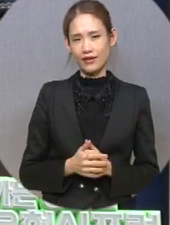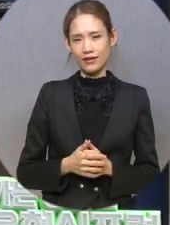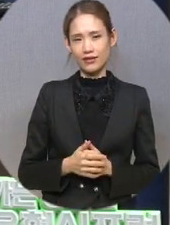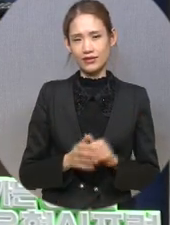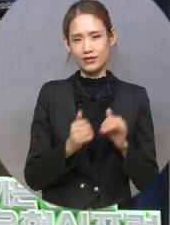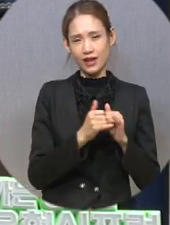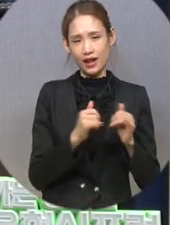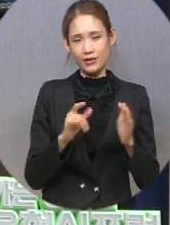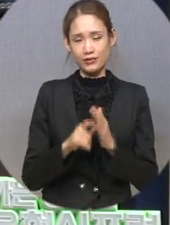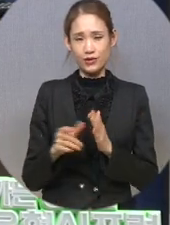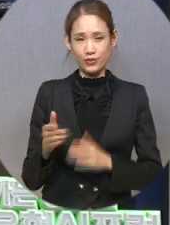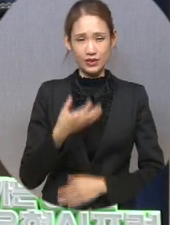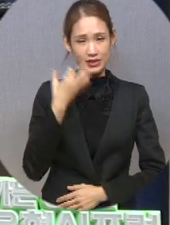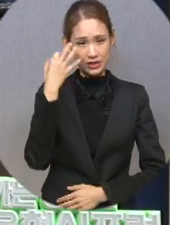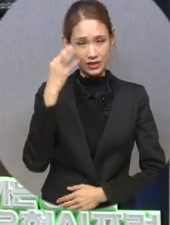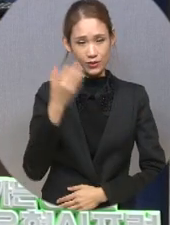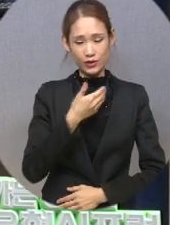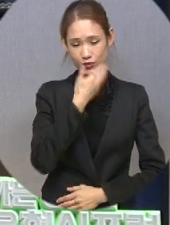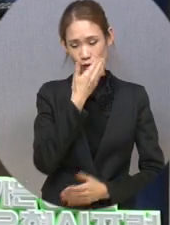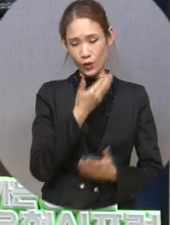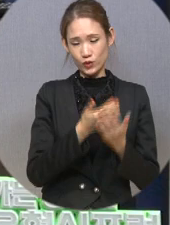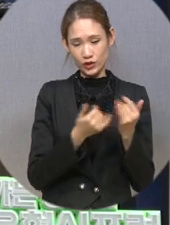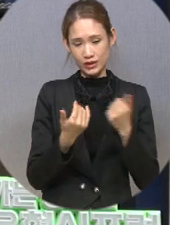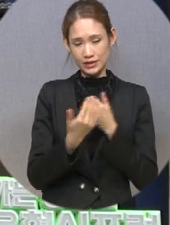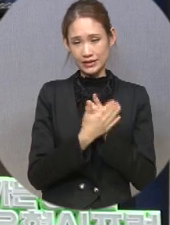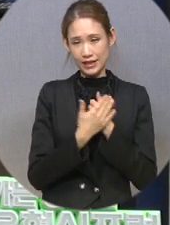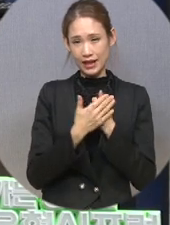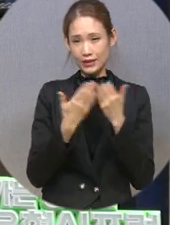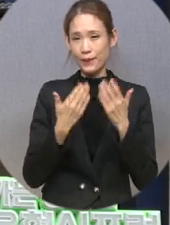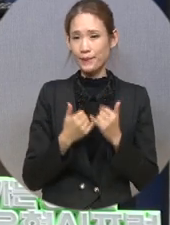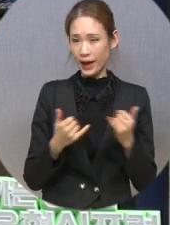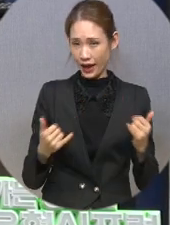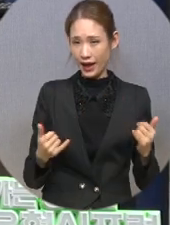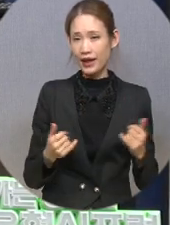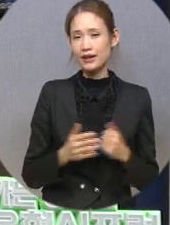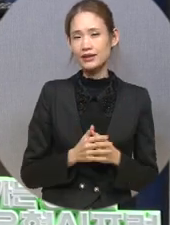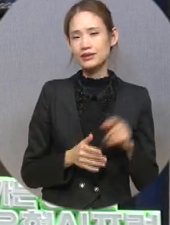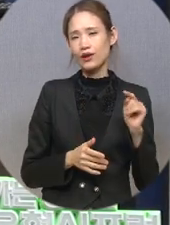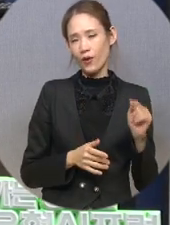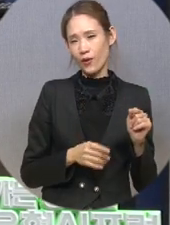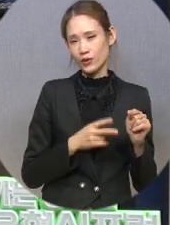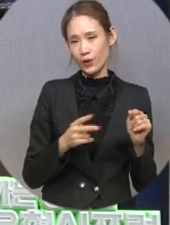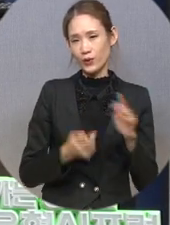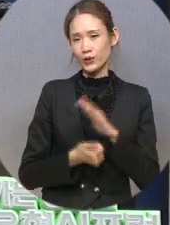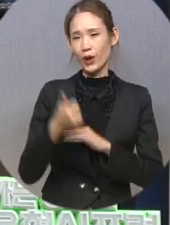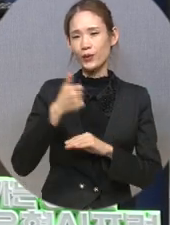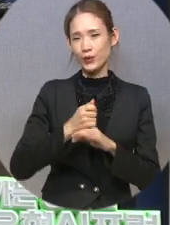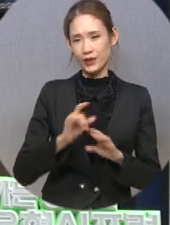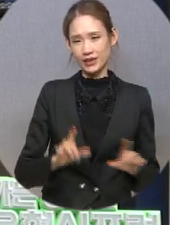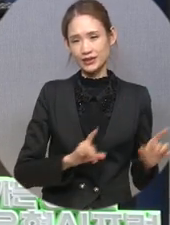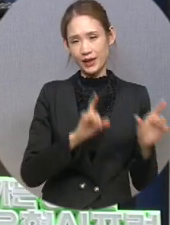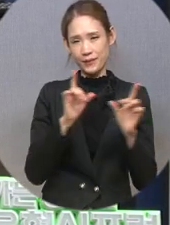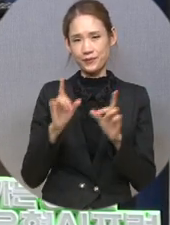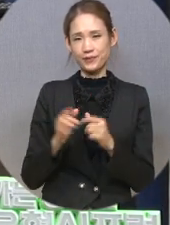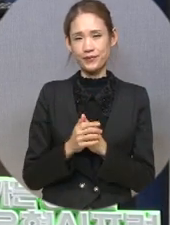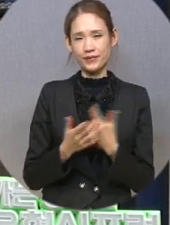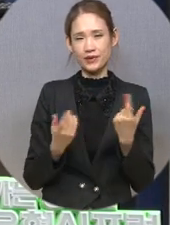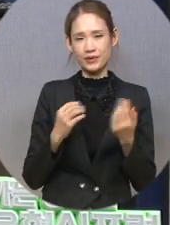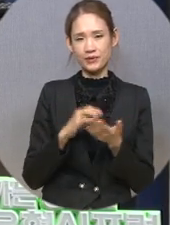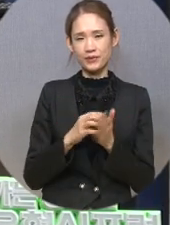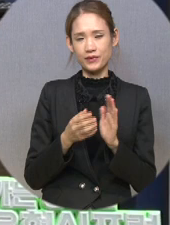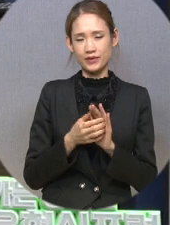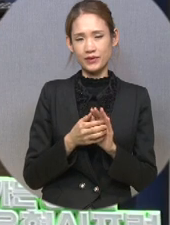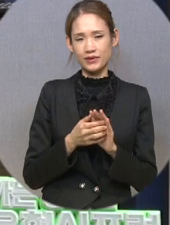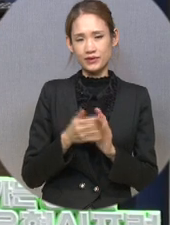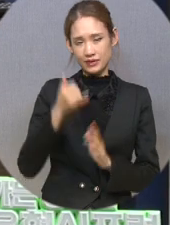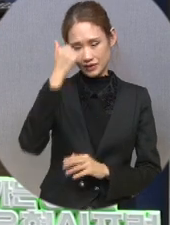인정받고 소중한 사람으로 대접받는 것, 그게 사실은 성공한 사람 아니겠습니까? 그만큼 인성이